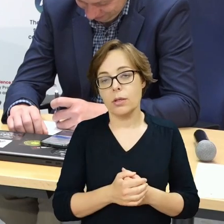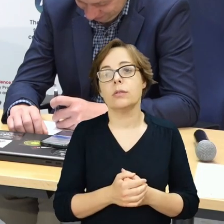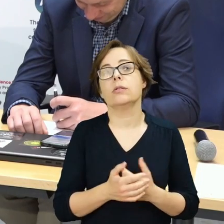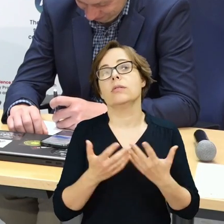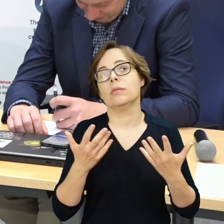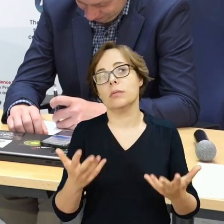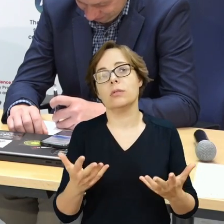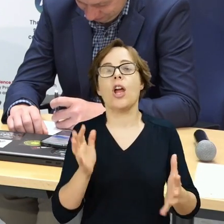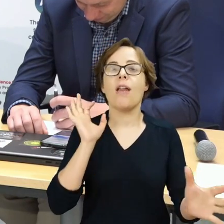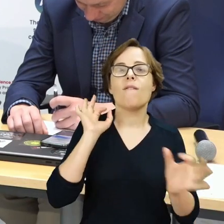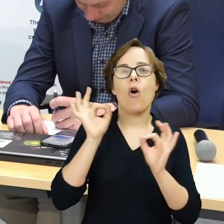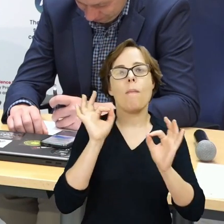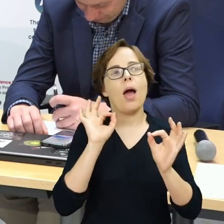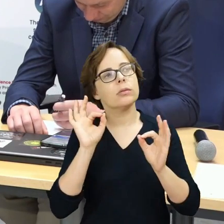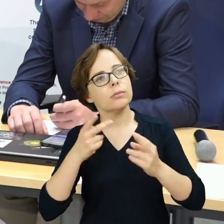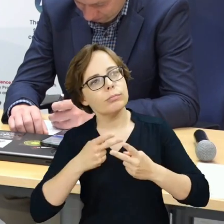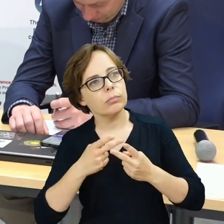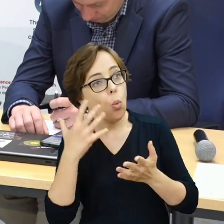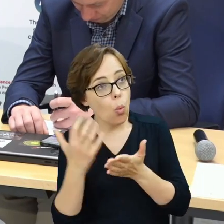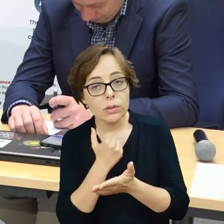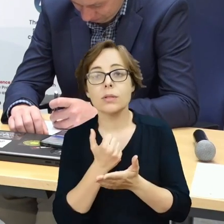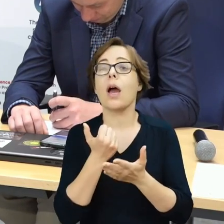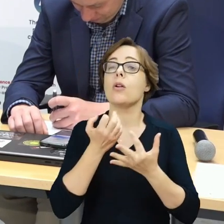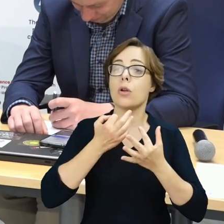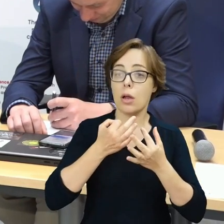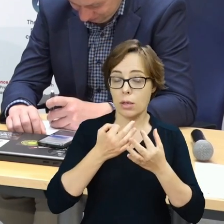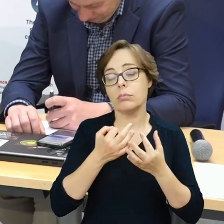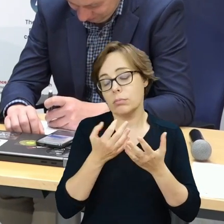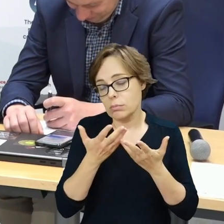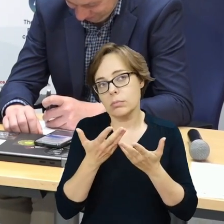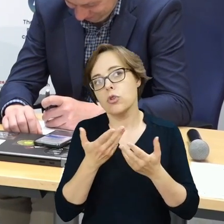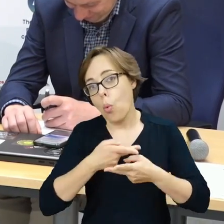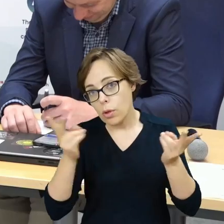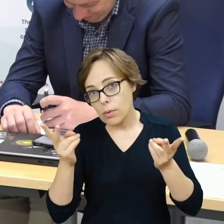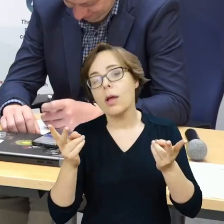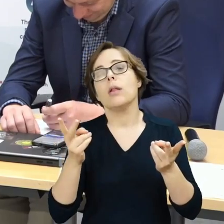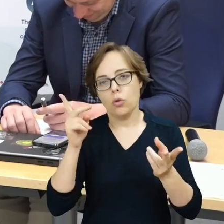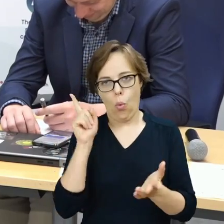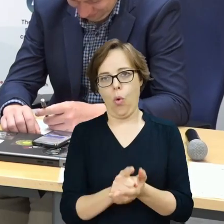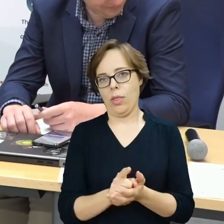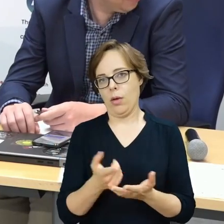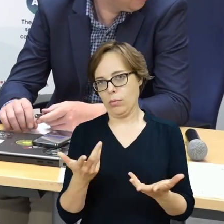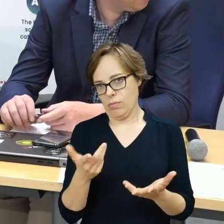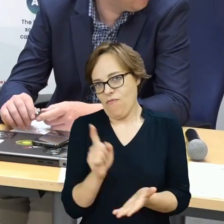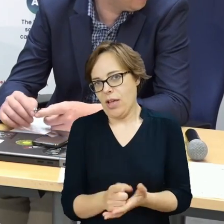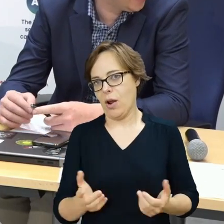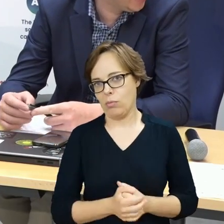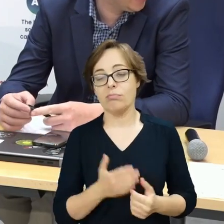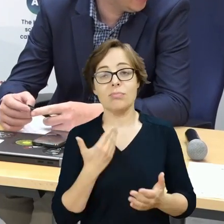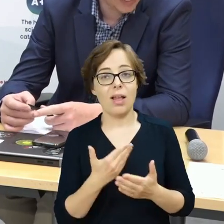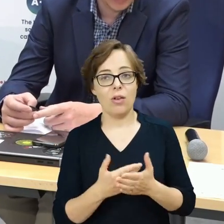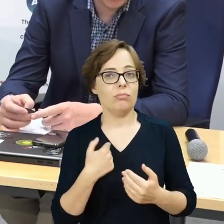rozpowszechnienia informacji zwyciężyła. Ja bardzo gratuluję pani redaktor i chyba to po południu ma